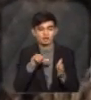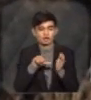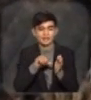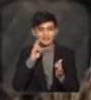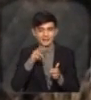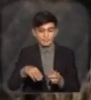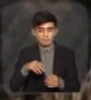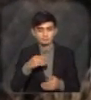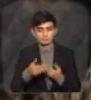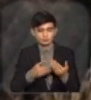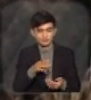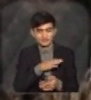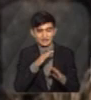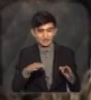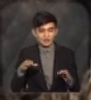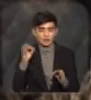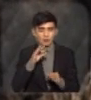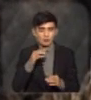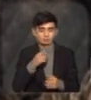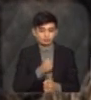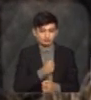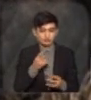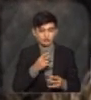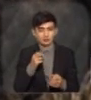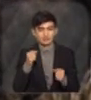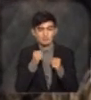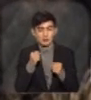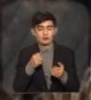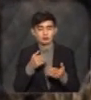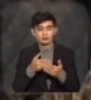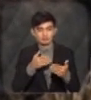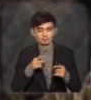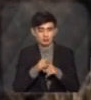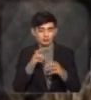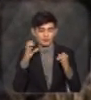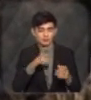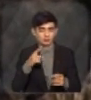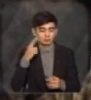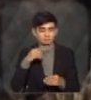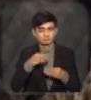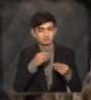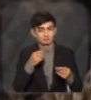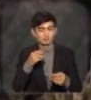жерді жаяу жүретін кішкентай балаларымыз аяп, қыс түскенше мектеп автобусын шығарса